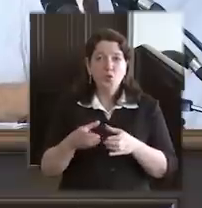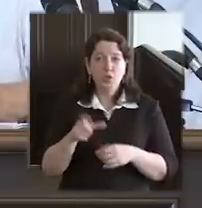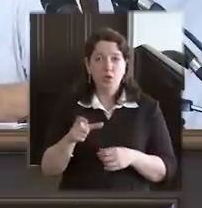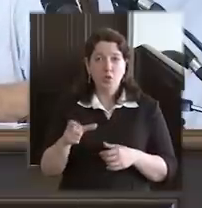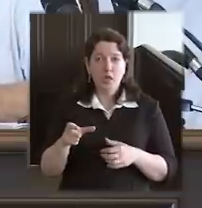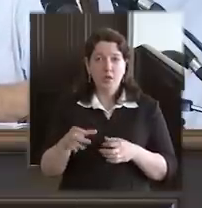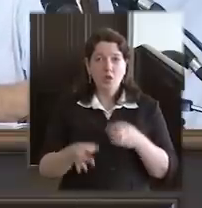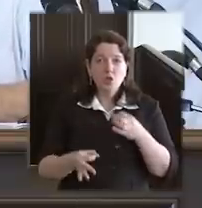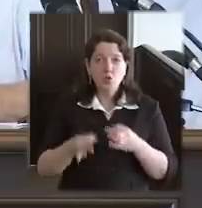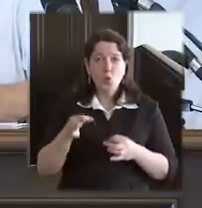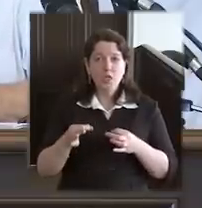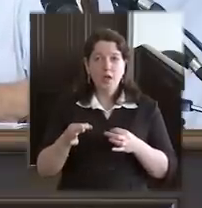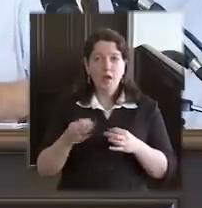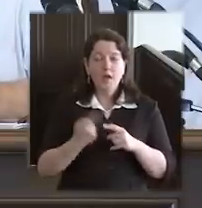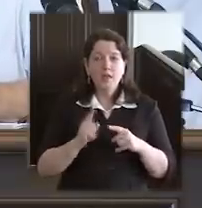Это пример,